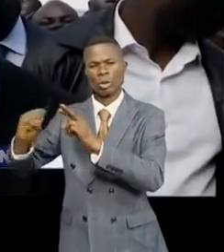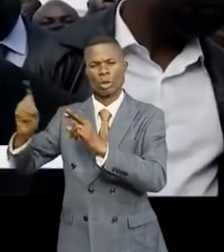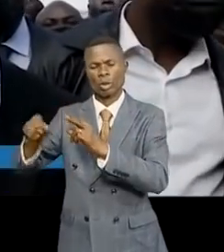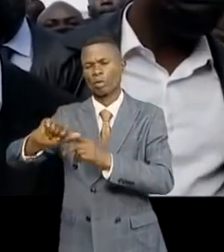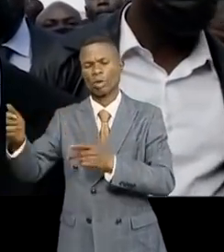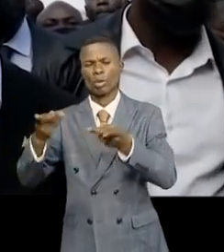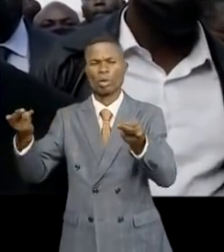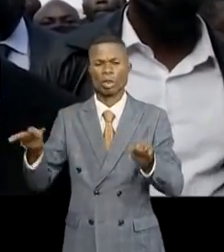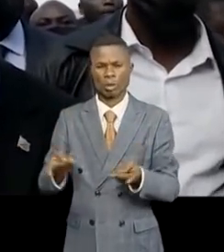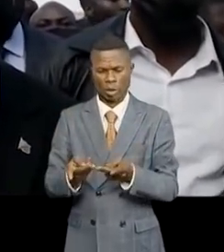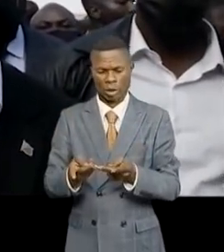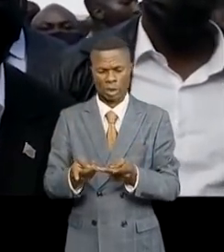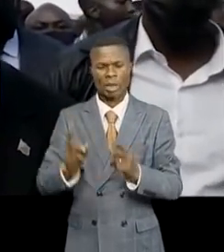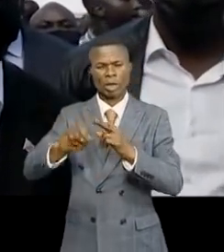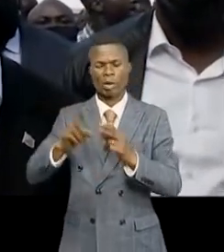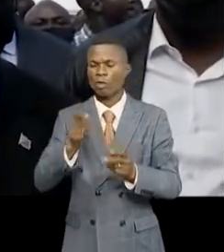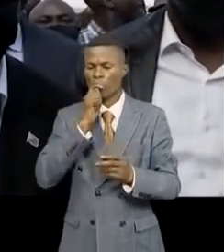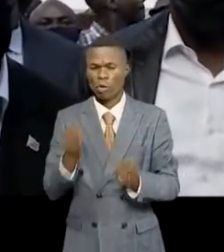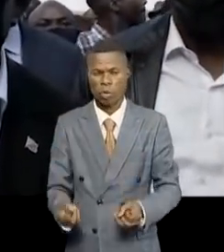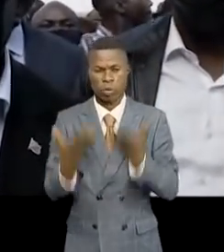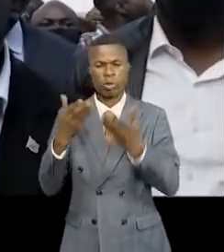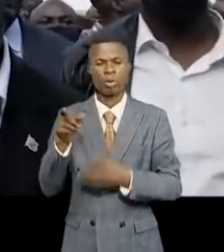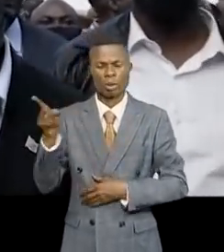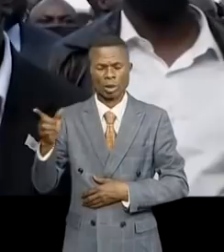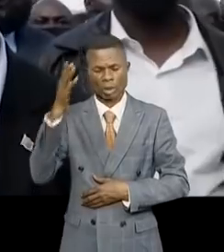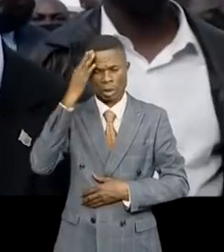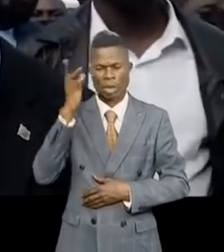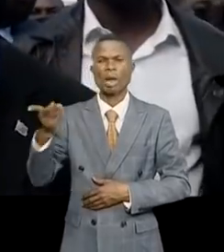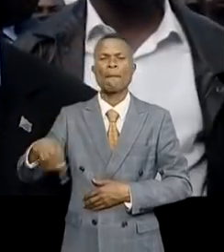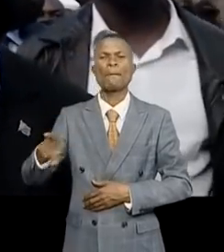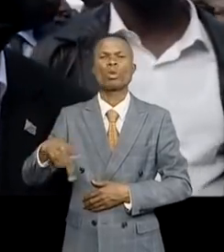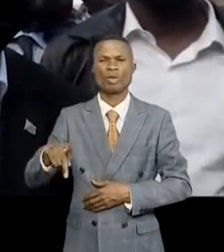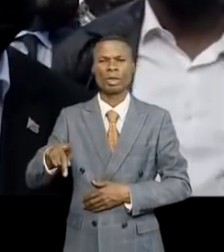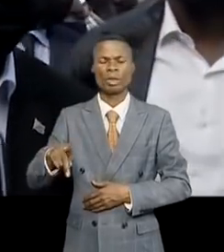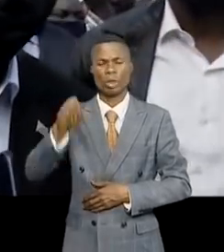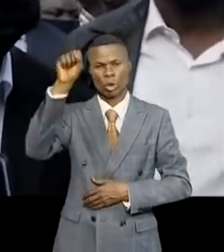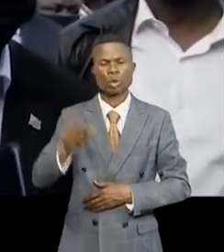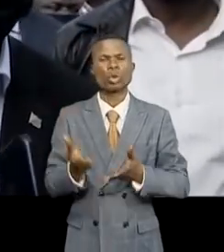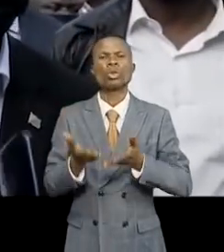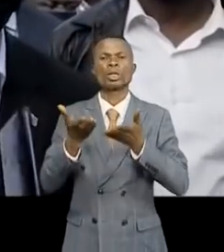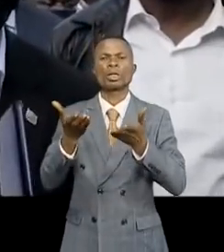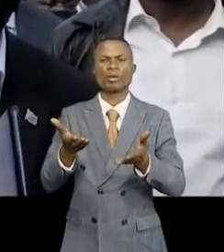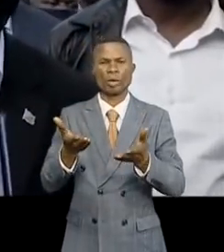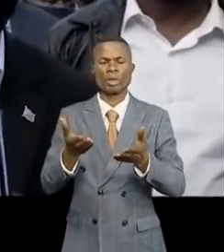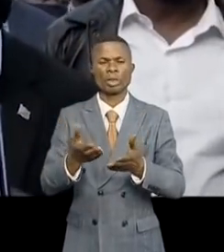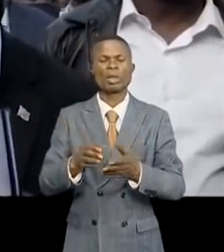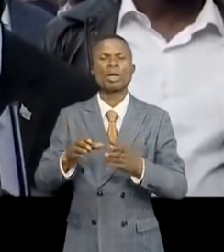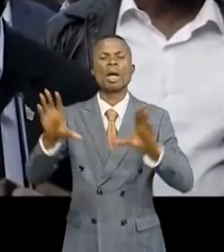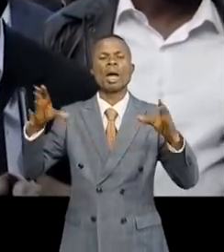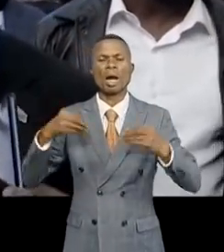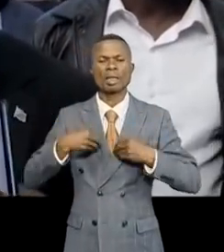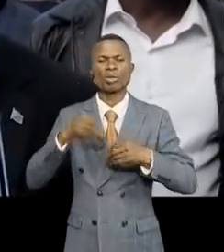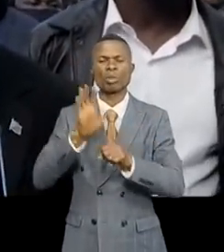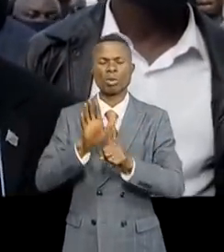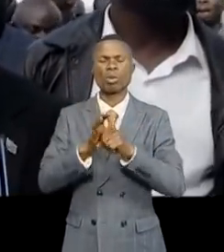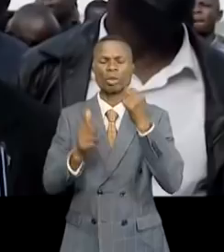prochaines éruptions volcaniques. Et comme vous le savez, la province du Sud Kivu a accueilli un bon nombre